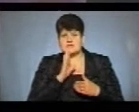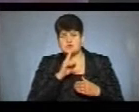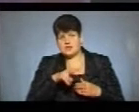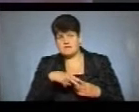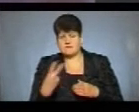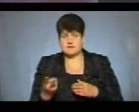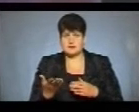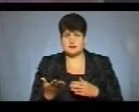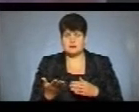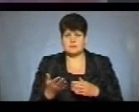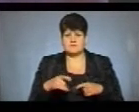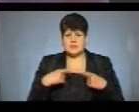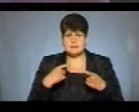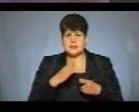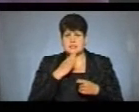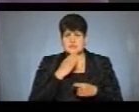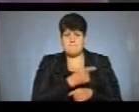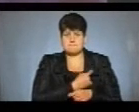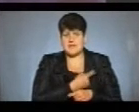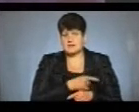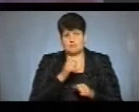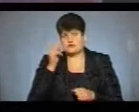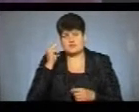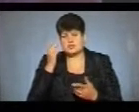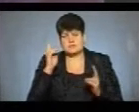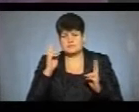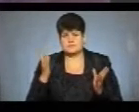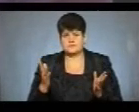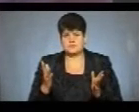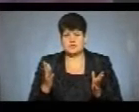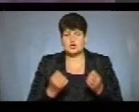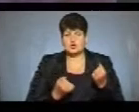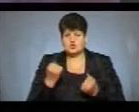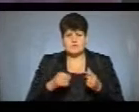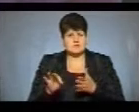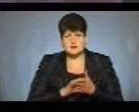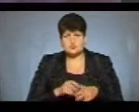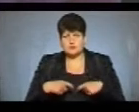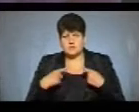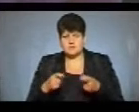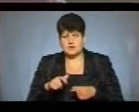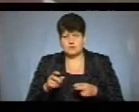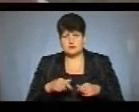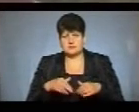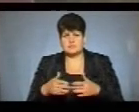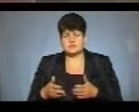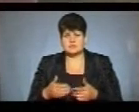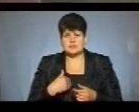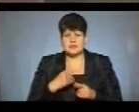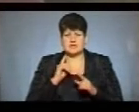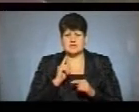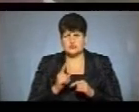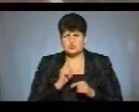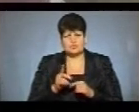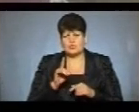Вибігла дівчинка, напевно, медиком, чи вчилася, чи є медиком, і шофер зразу побіг, і люди вийшли помалу. Я їжджу ним рідко,